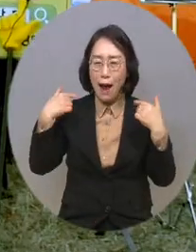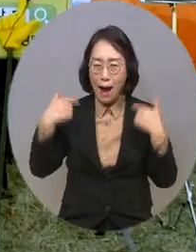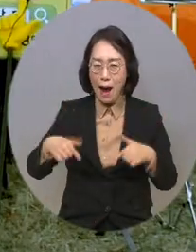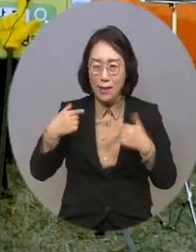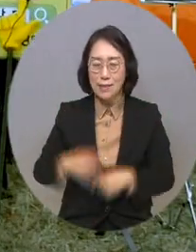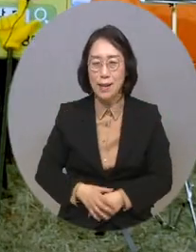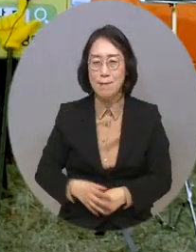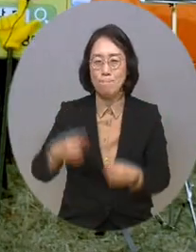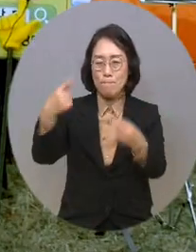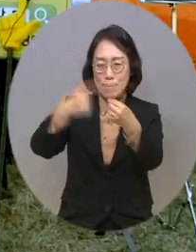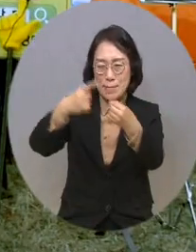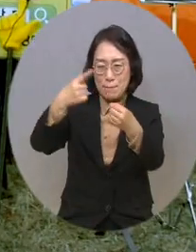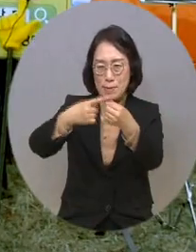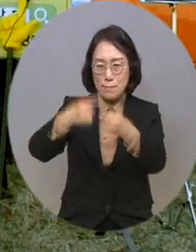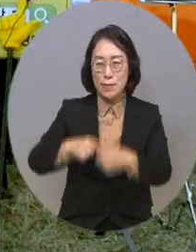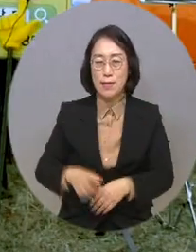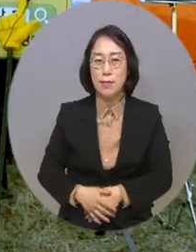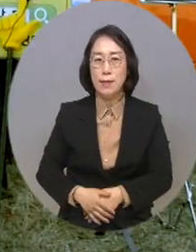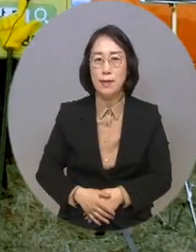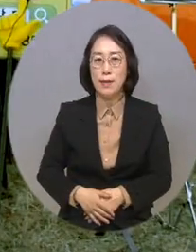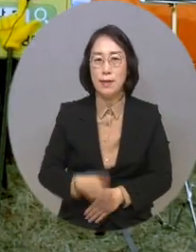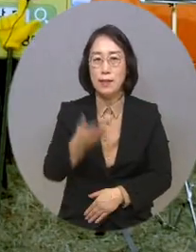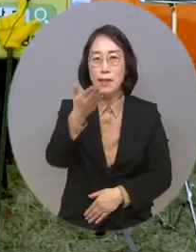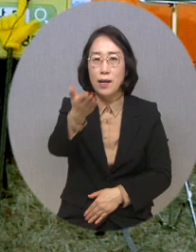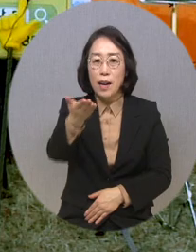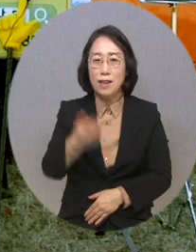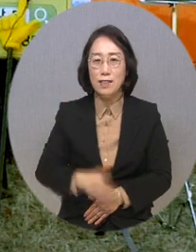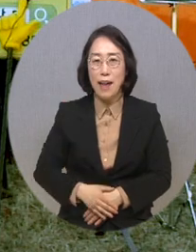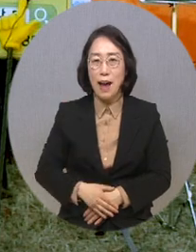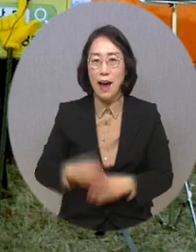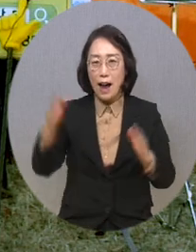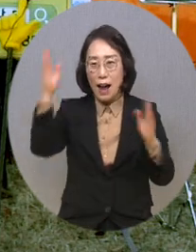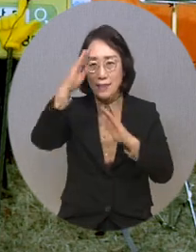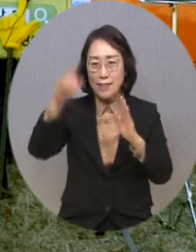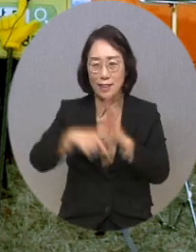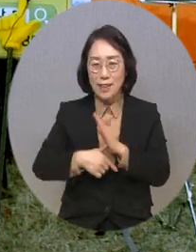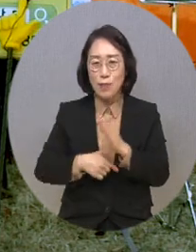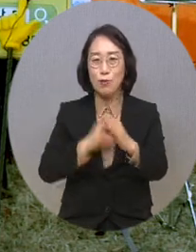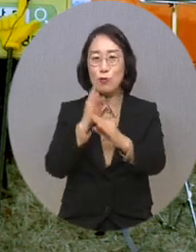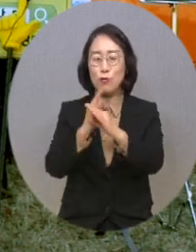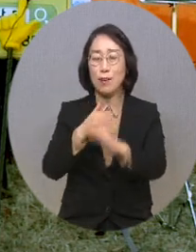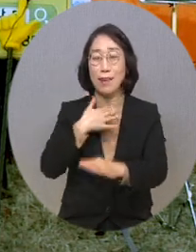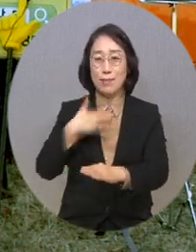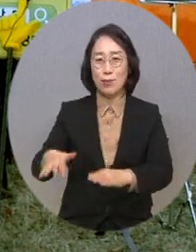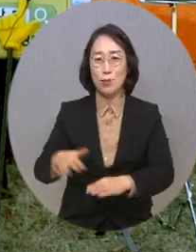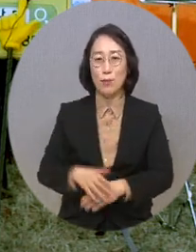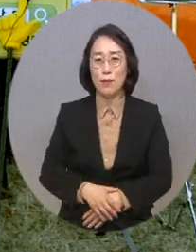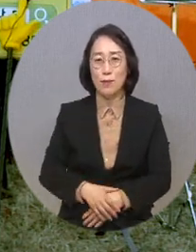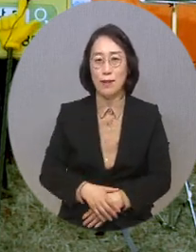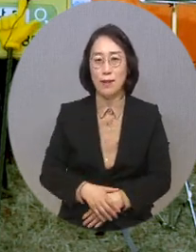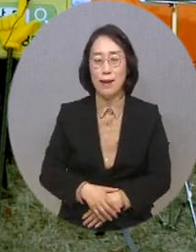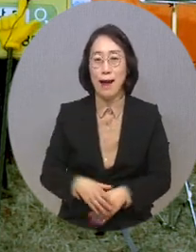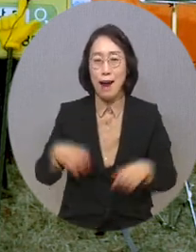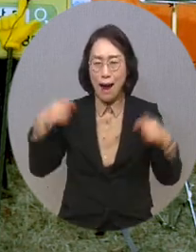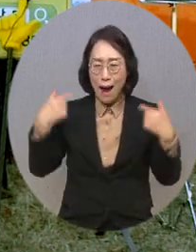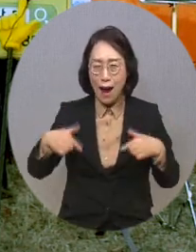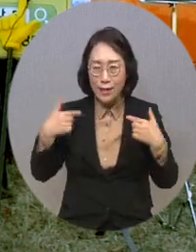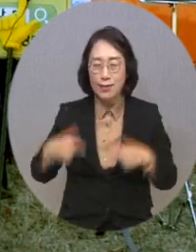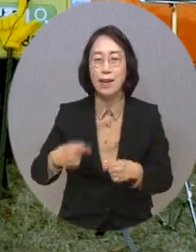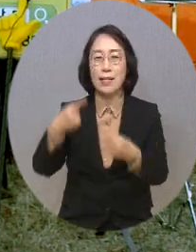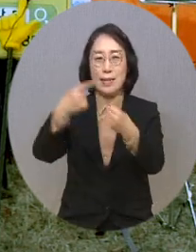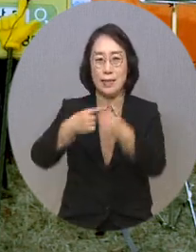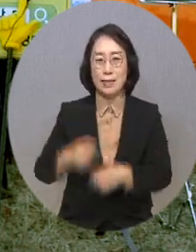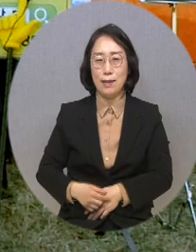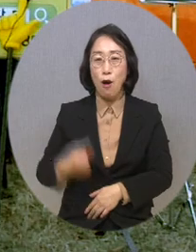뒤에서 1등인 정태는 그 마음을 잘 알 거야. 알죠? 알죠? 저는 중간 없어요. 그럼! 예. 항상 1등, 저는. 아,